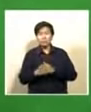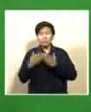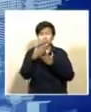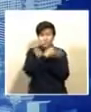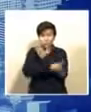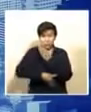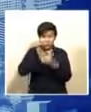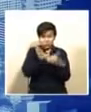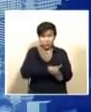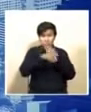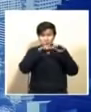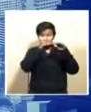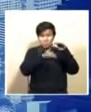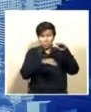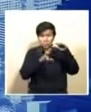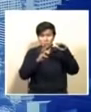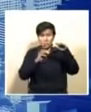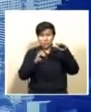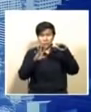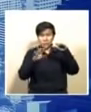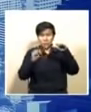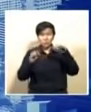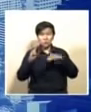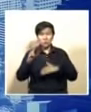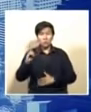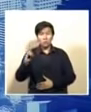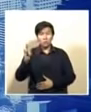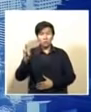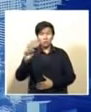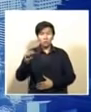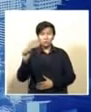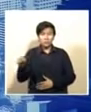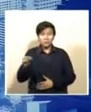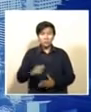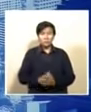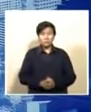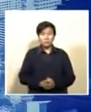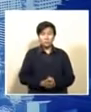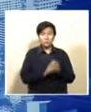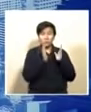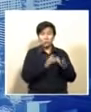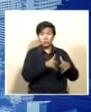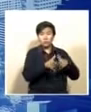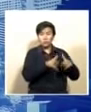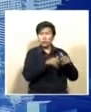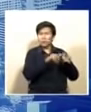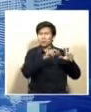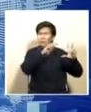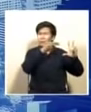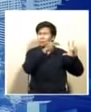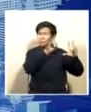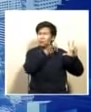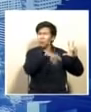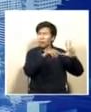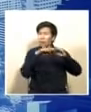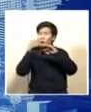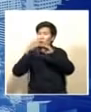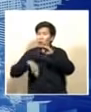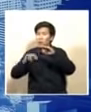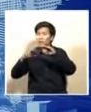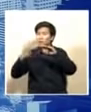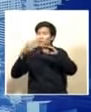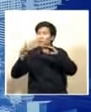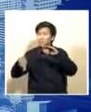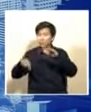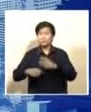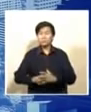40% นะครับตรงนี้ท่านนำเรียนว่าต้องขอความร่วมมือมากยิ่งขึ้นอย่างที่เรานำเสนอกันนะครับต้องได้ประม